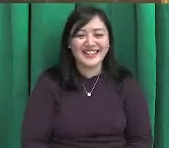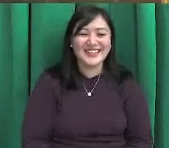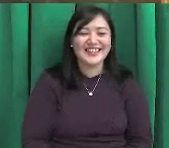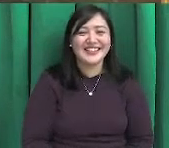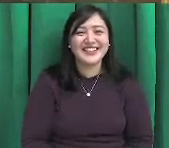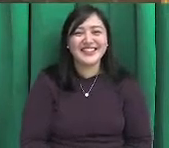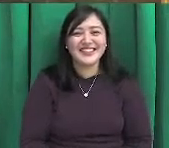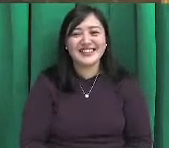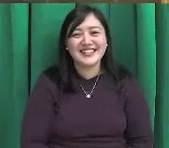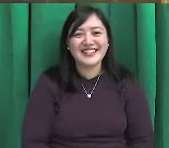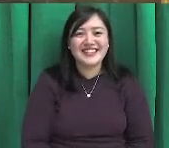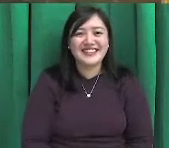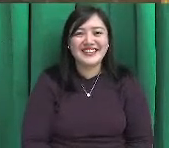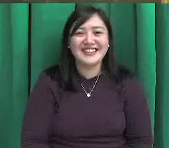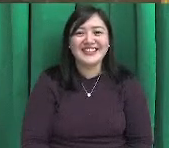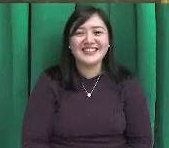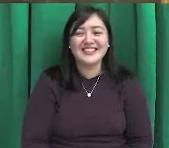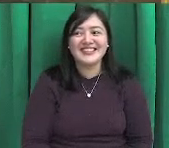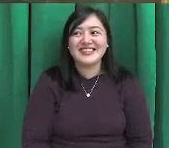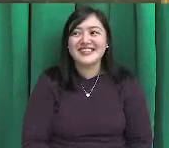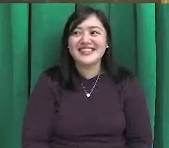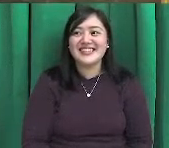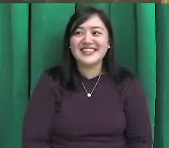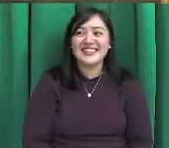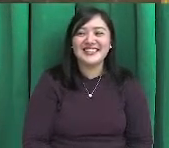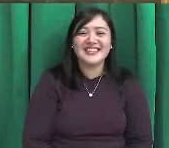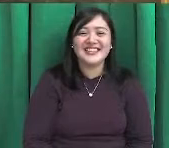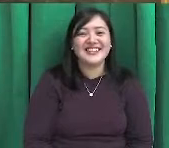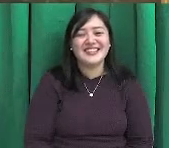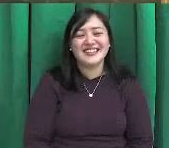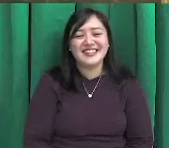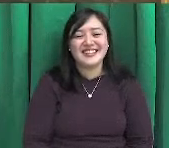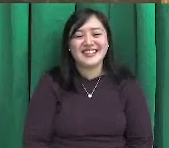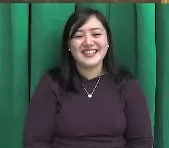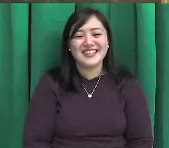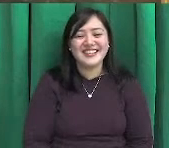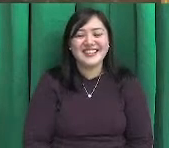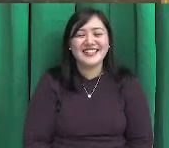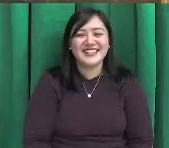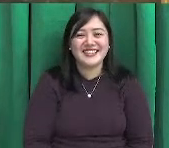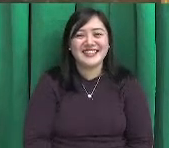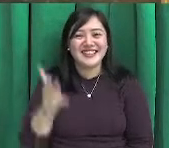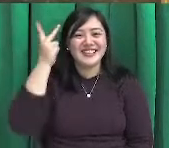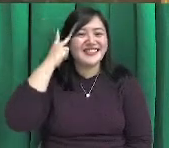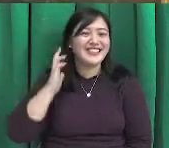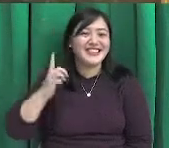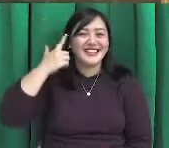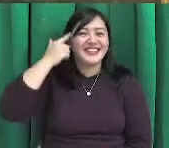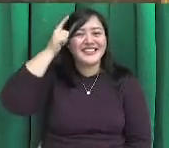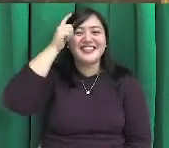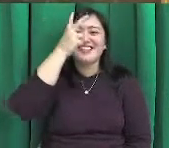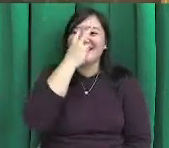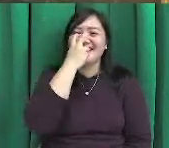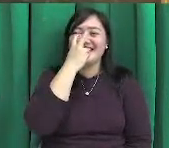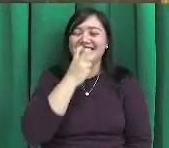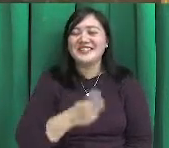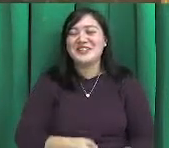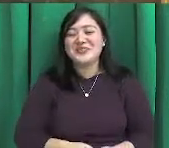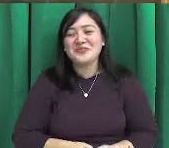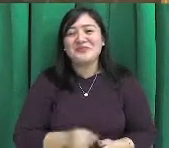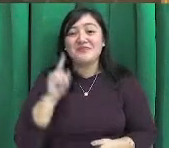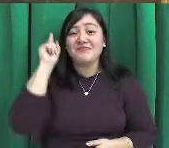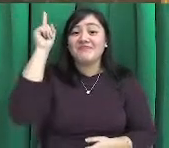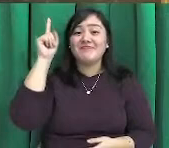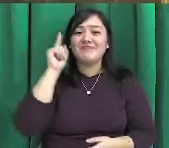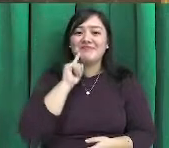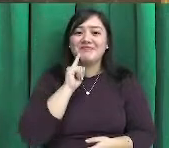yung sinasabi ni... Baka ma-revive yung PSG, Pastor. Maribi? Sige. So yun po, ayaw